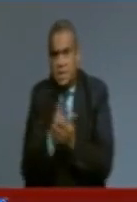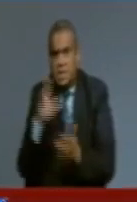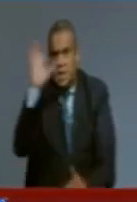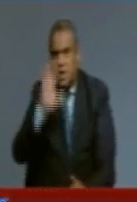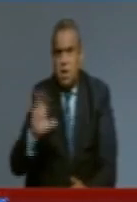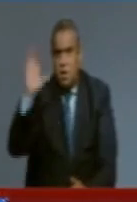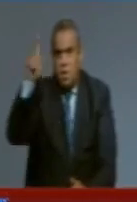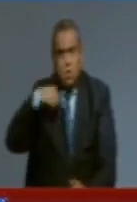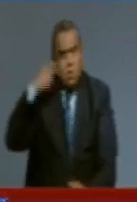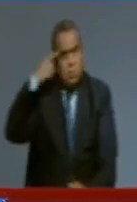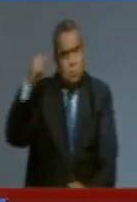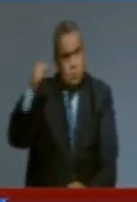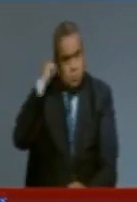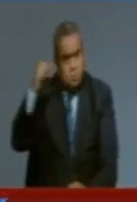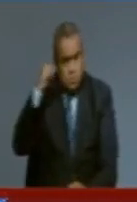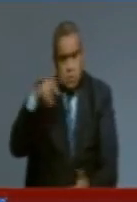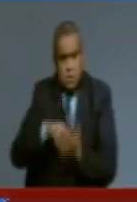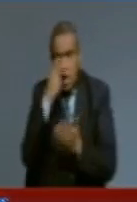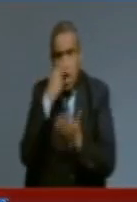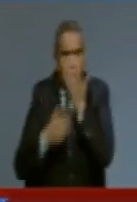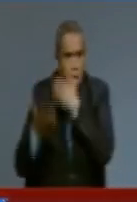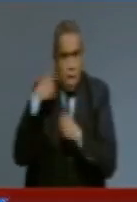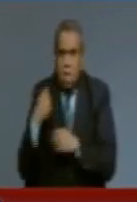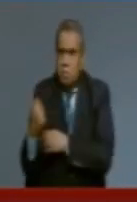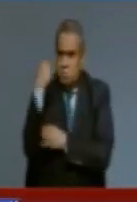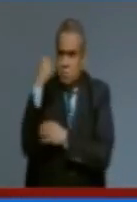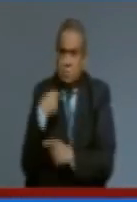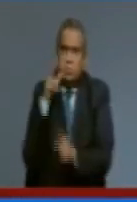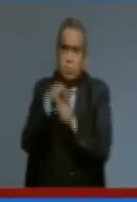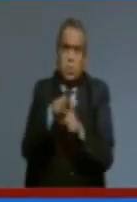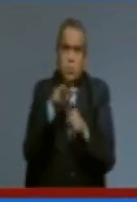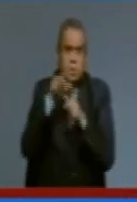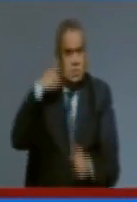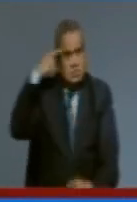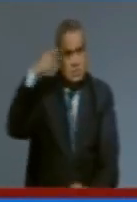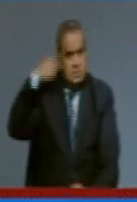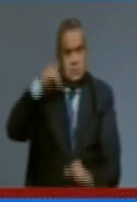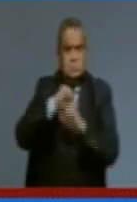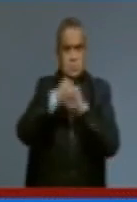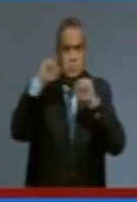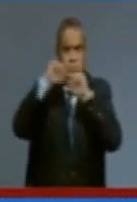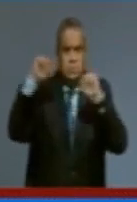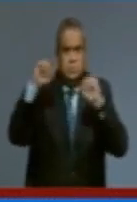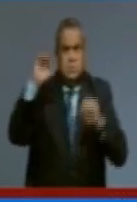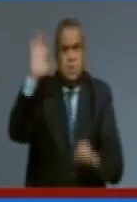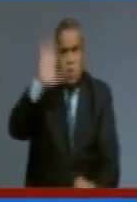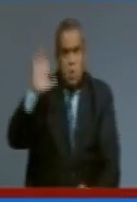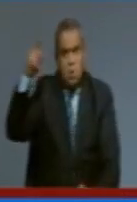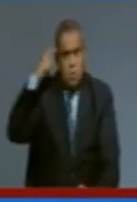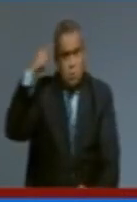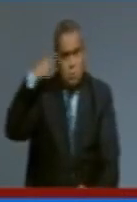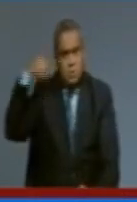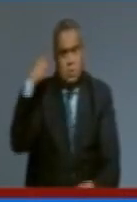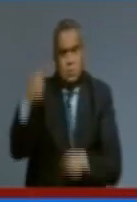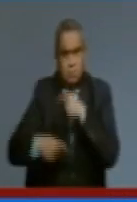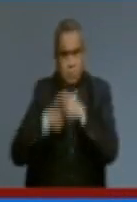زالت تتأثر بماضيها الاستعماري، وهي تفكر عقلية هذا